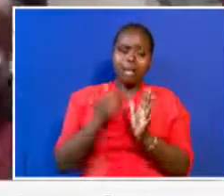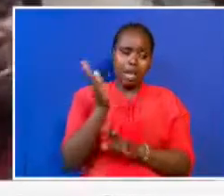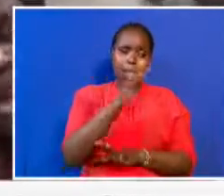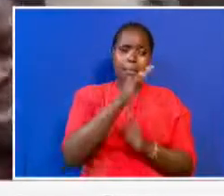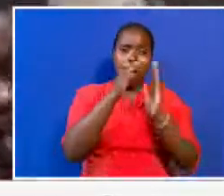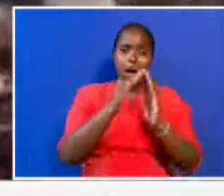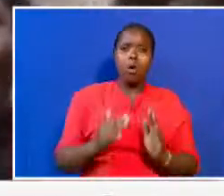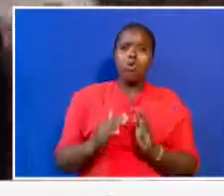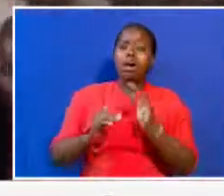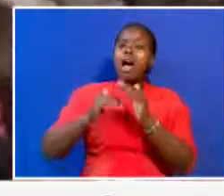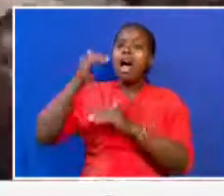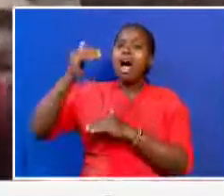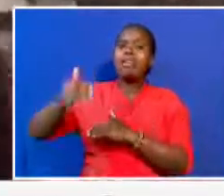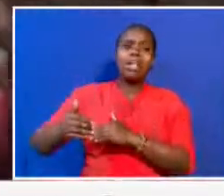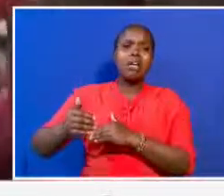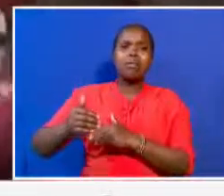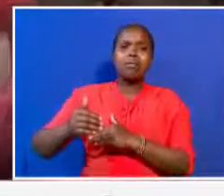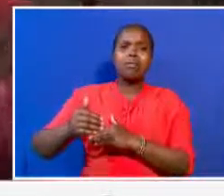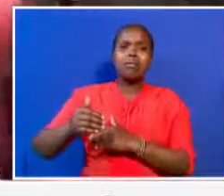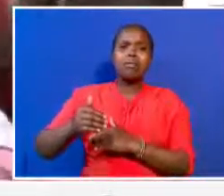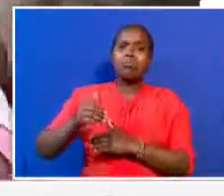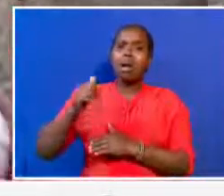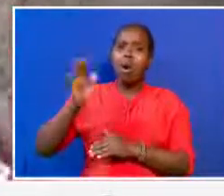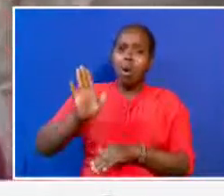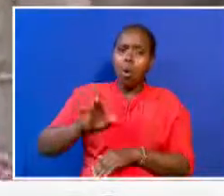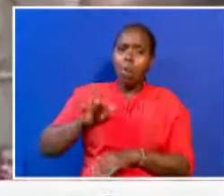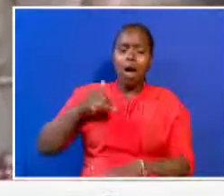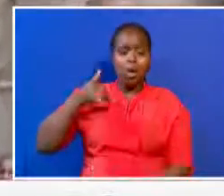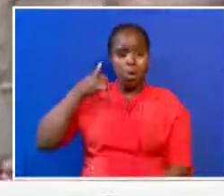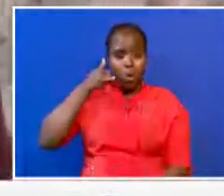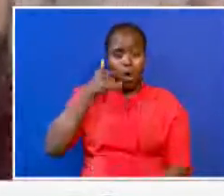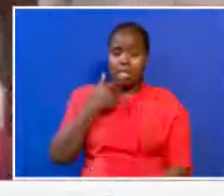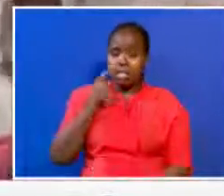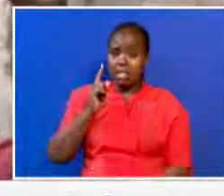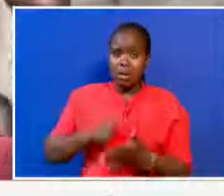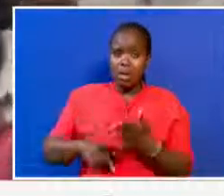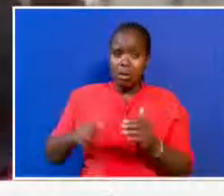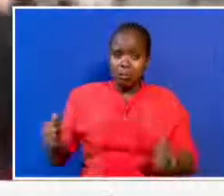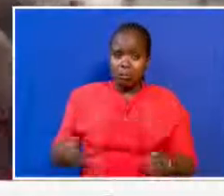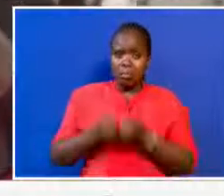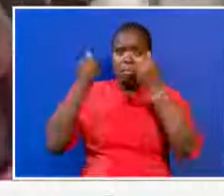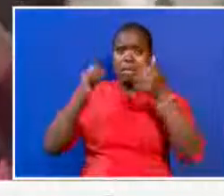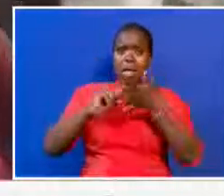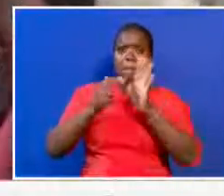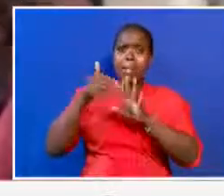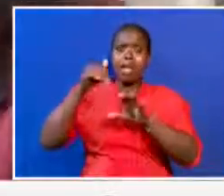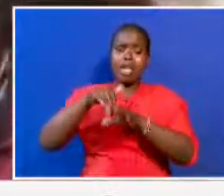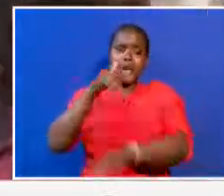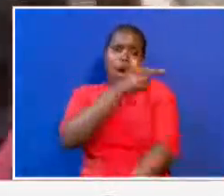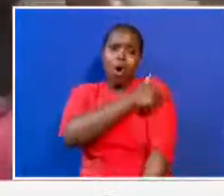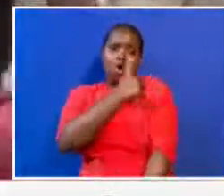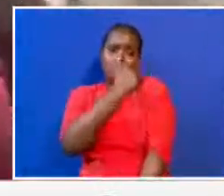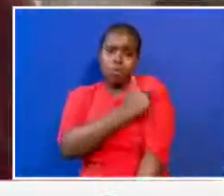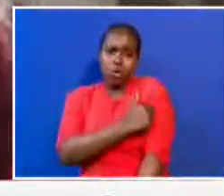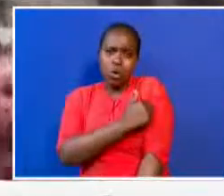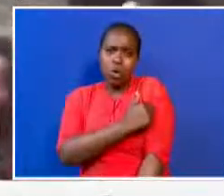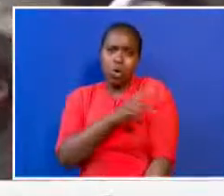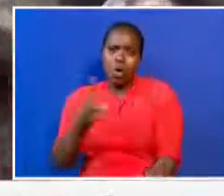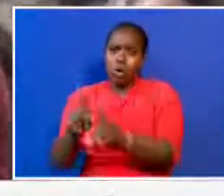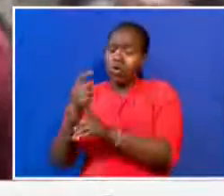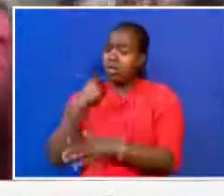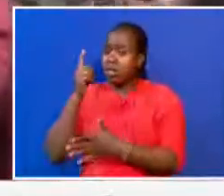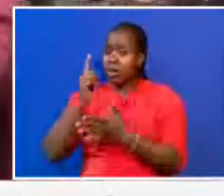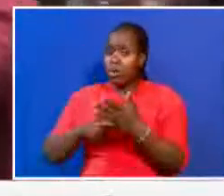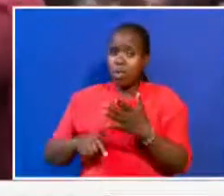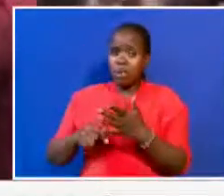nyumba. Baadaye alipigiwa simu na mwanamke huyo aliyedai kupata ajali na kwamba yupo hospitalini, huku akidai